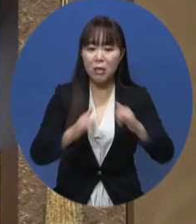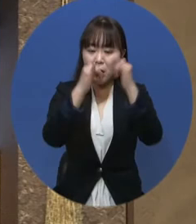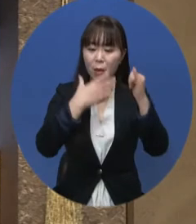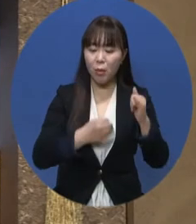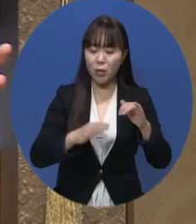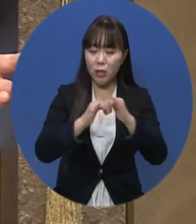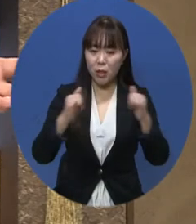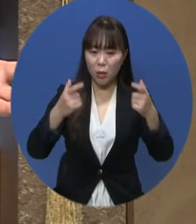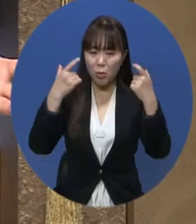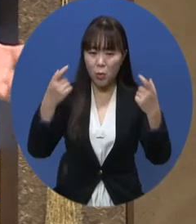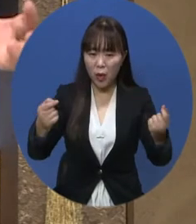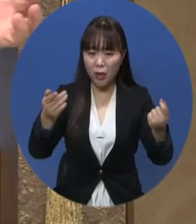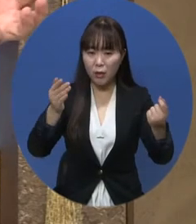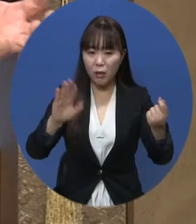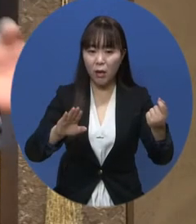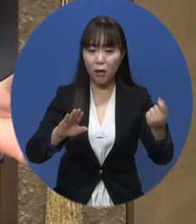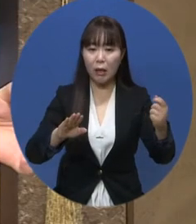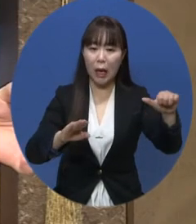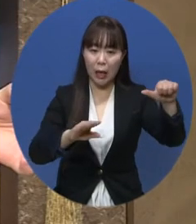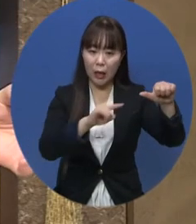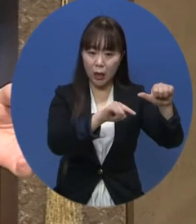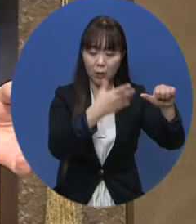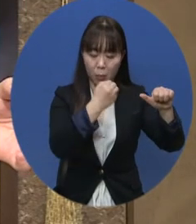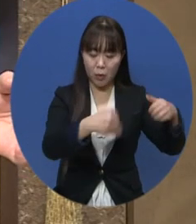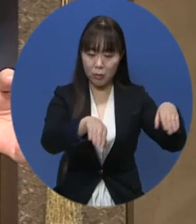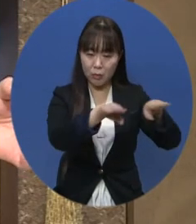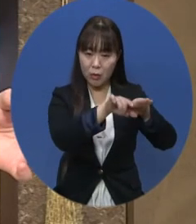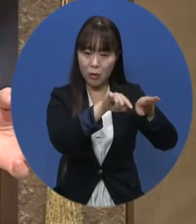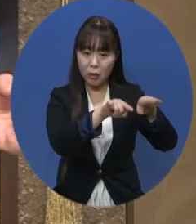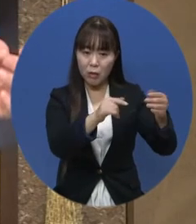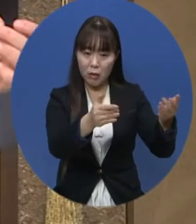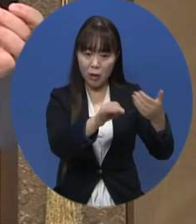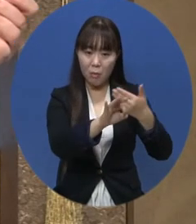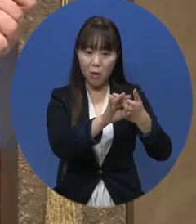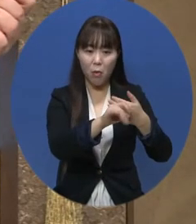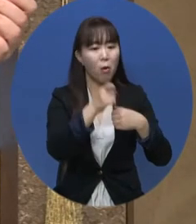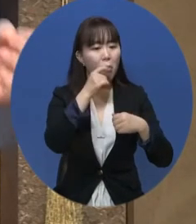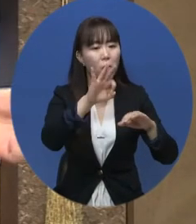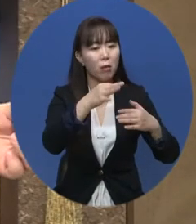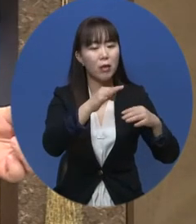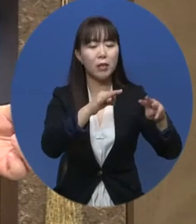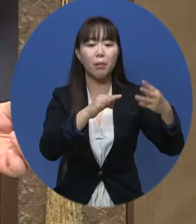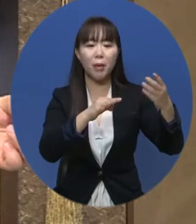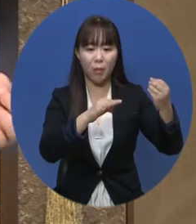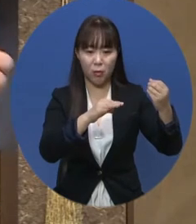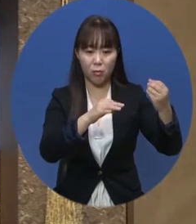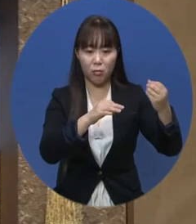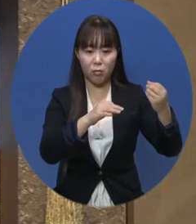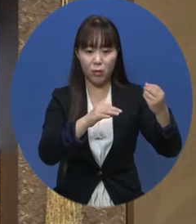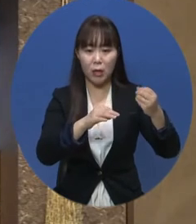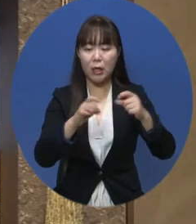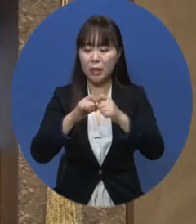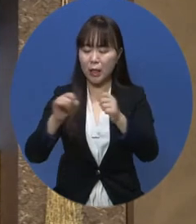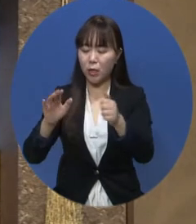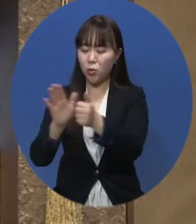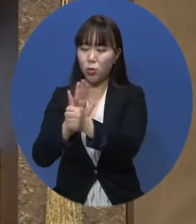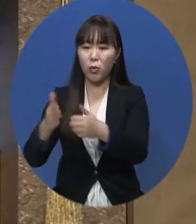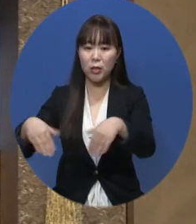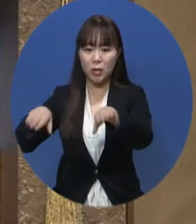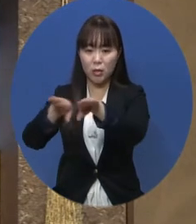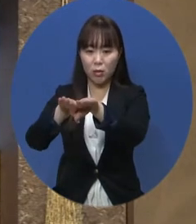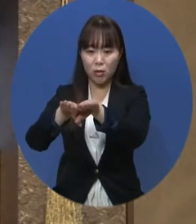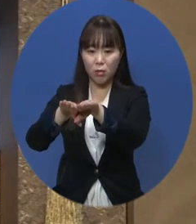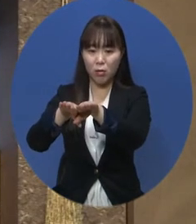예. 예를 들어서 A라는 복지시설에 일하면 월급이 300만 원인데 네. 우리